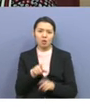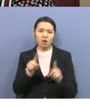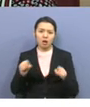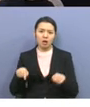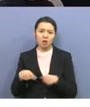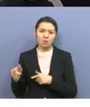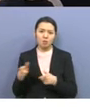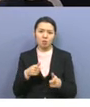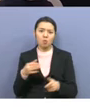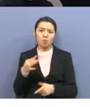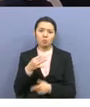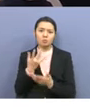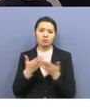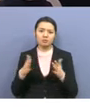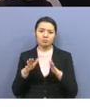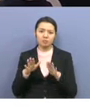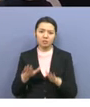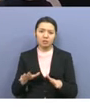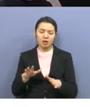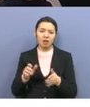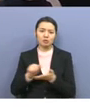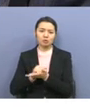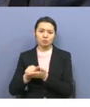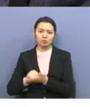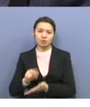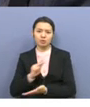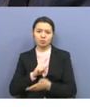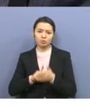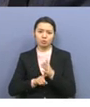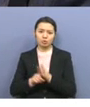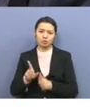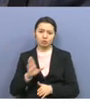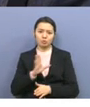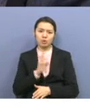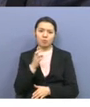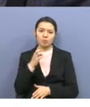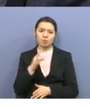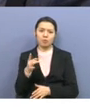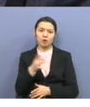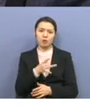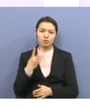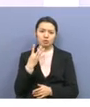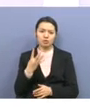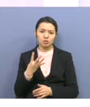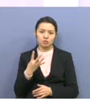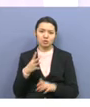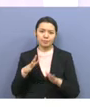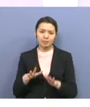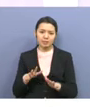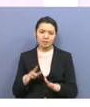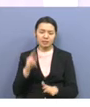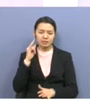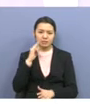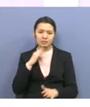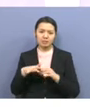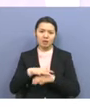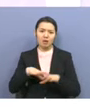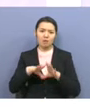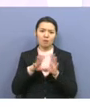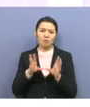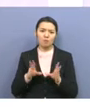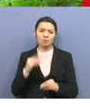әзірленіп, өңірдің киелі нысандарын абаттандыру жұмыстары қолға алынған. Бурабай ауданының 4 киелі нысаны Қазақстанның